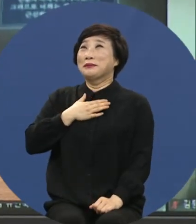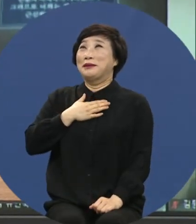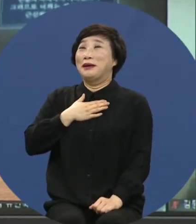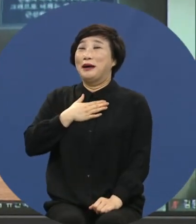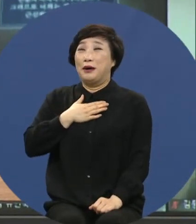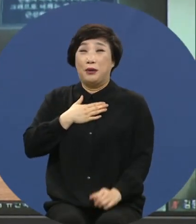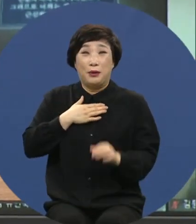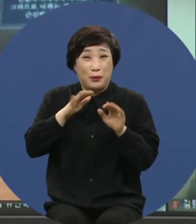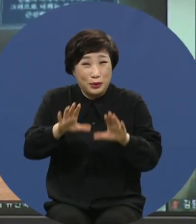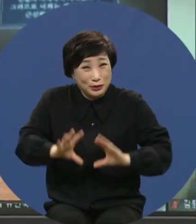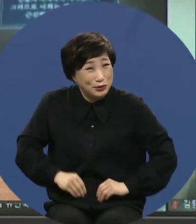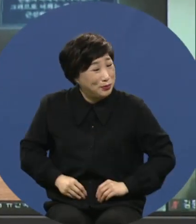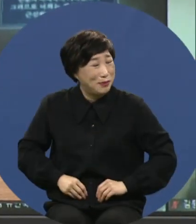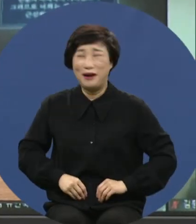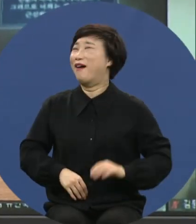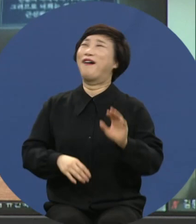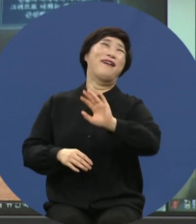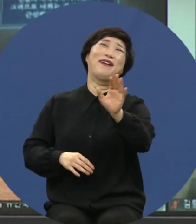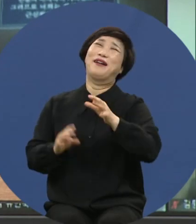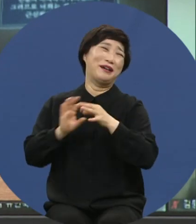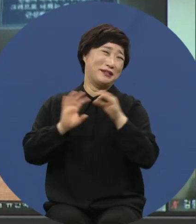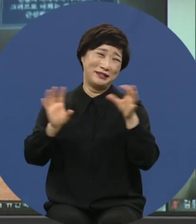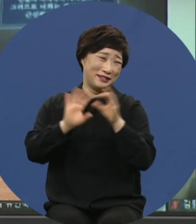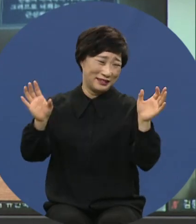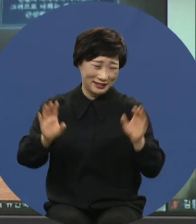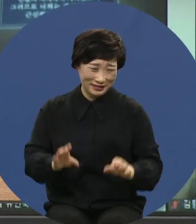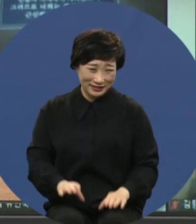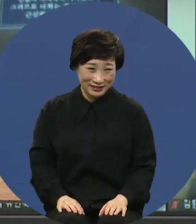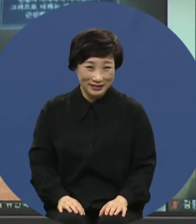아마 오늘 굶어도 걱정 없을 거야.